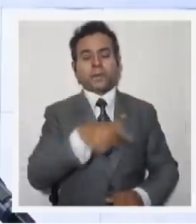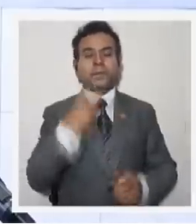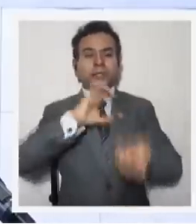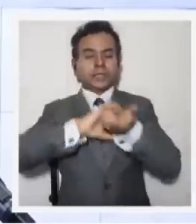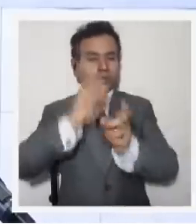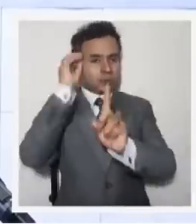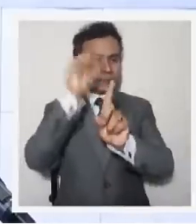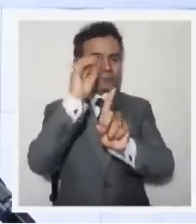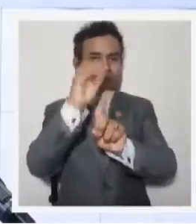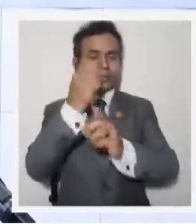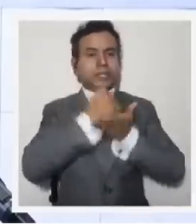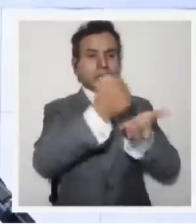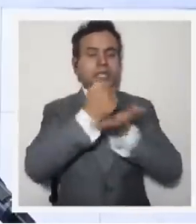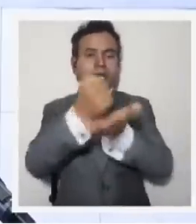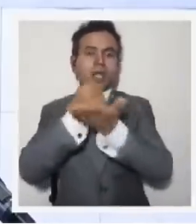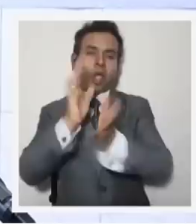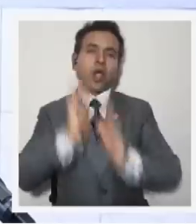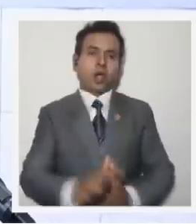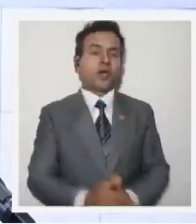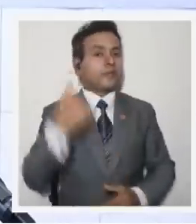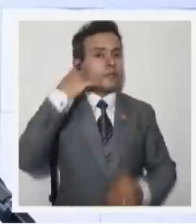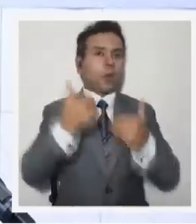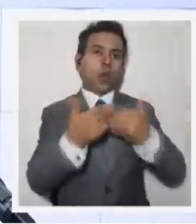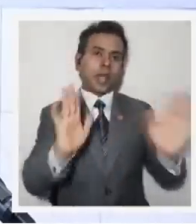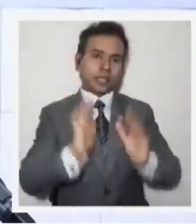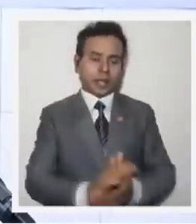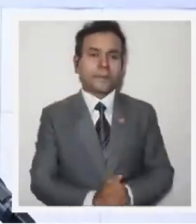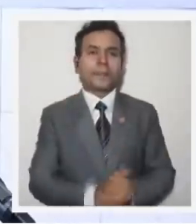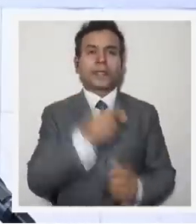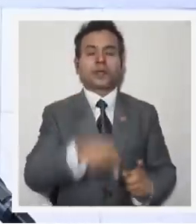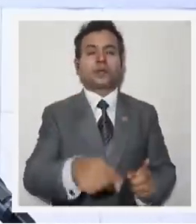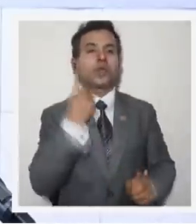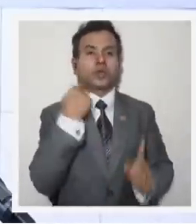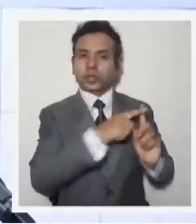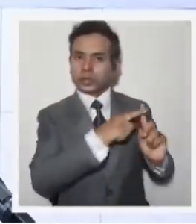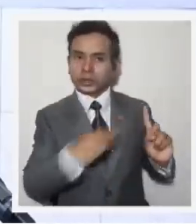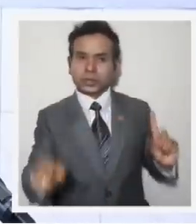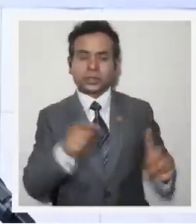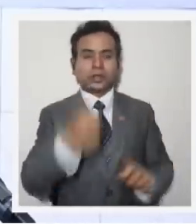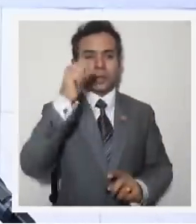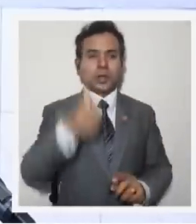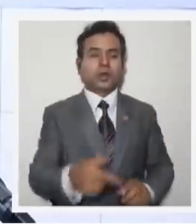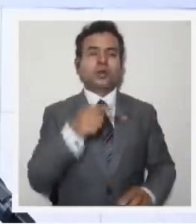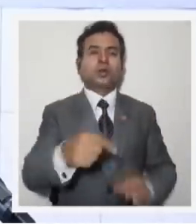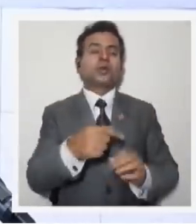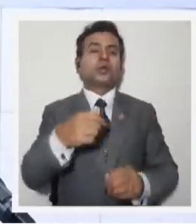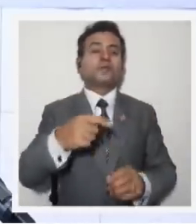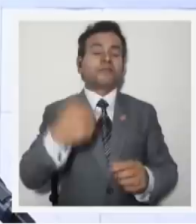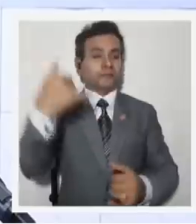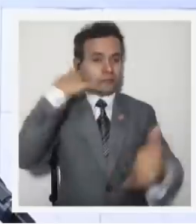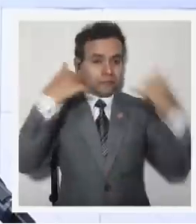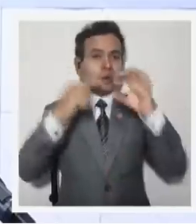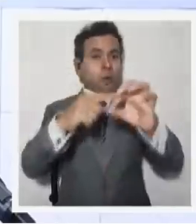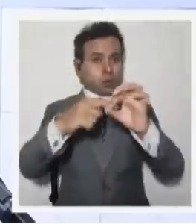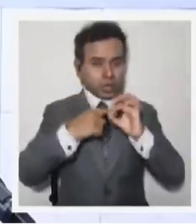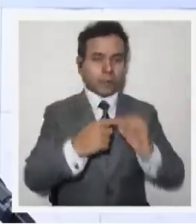হটলাইনে আমরা স্বাস্থ্য পরামর্শ দেওয়ার জন্য সবসময়ই আমাদের ফোন 24 ঘন্টা 7 দিনই খোলা থাকে এবং আমরা ফোন কল রিসিভ